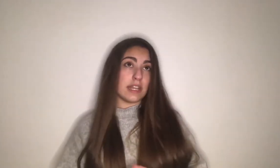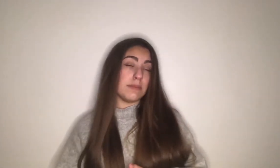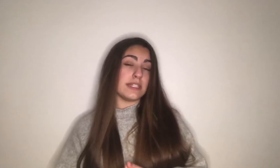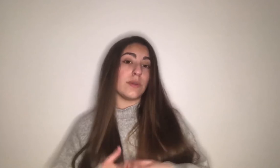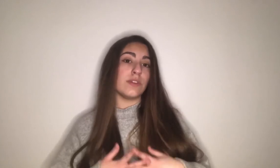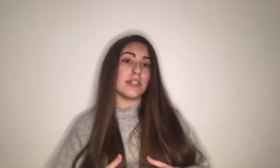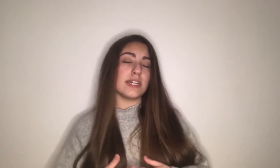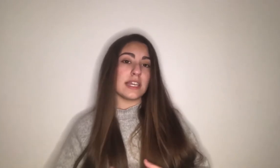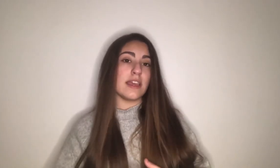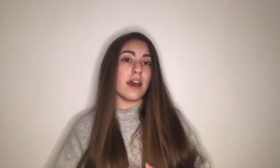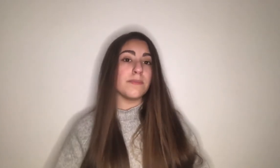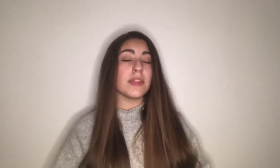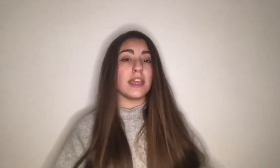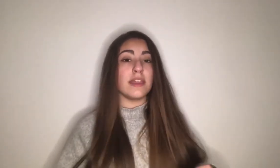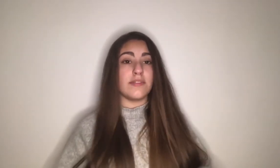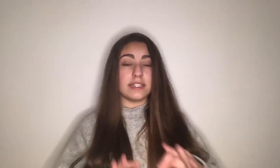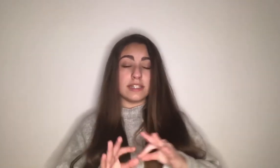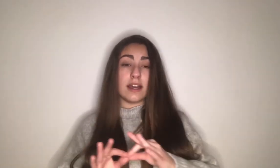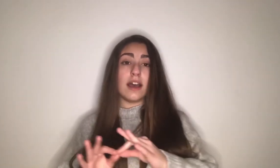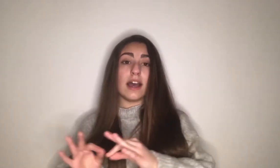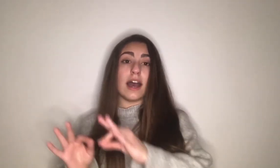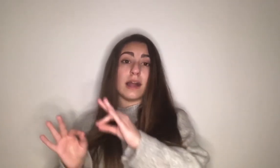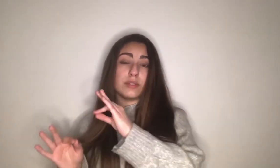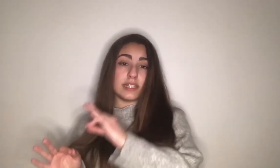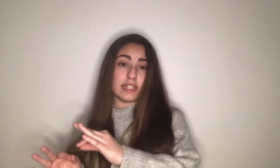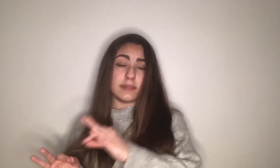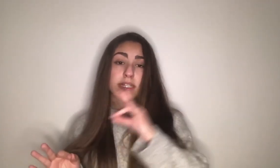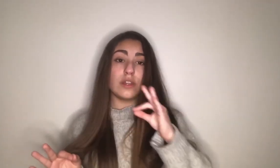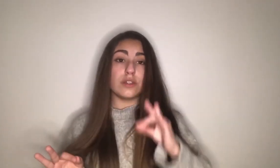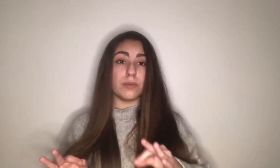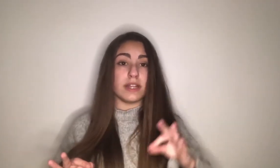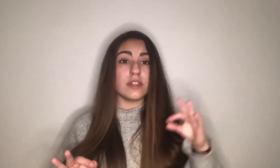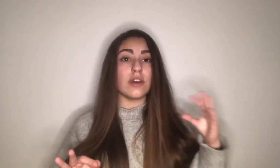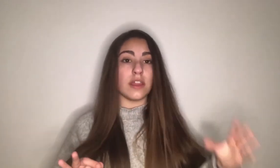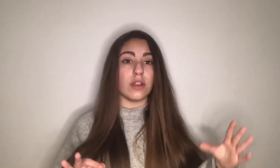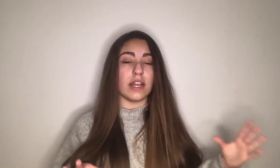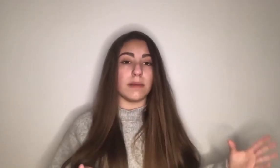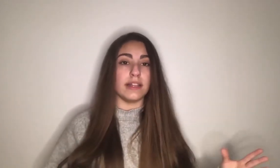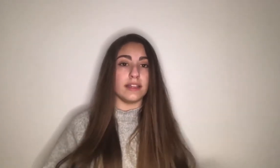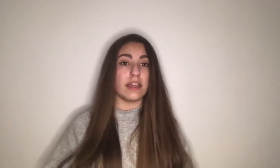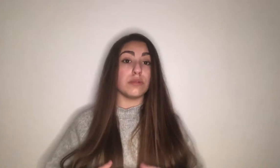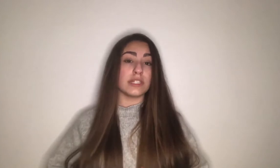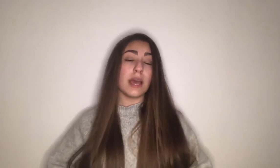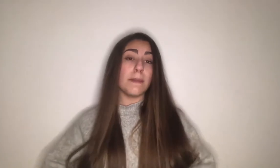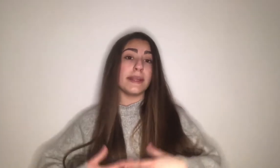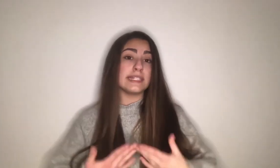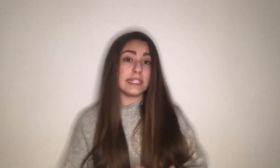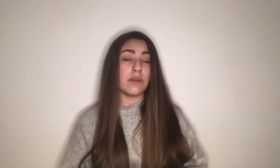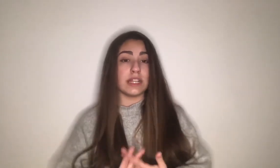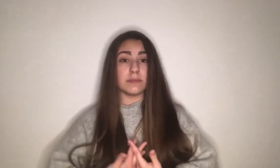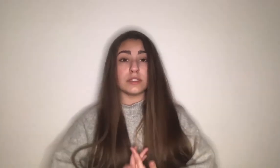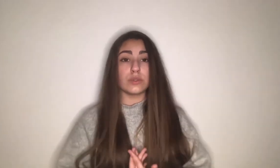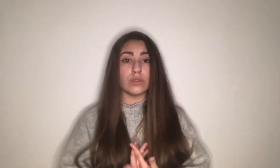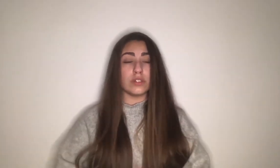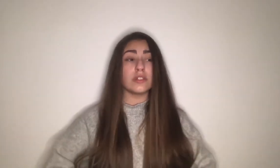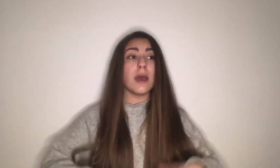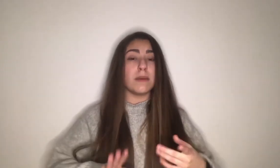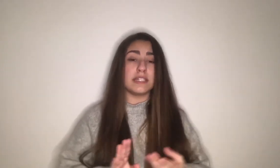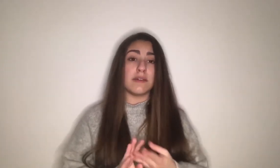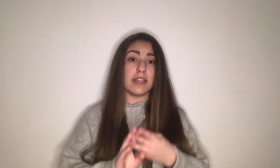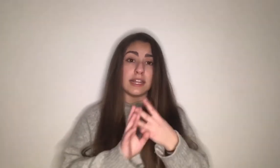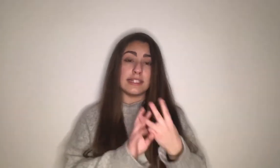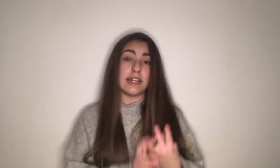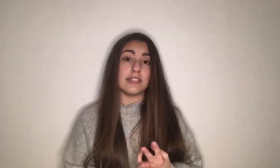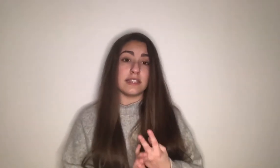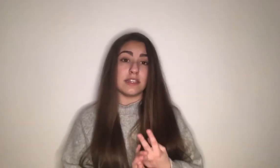diferents teràpies psicològiques que hi ha i diferenciar el procés d'acceptació, de superació i de dol de la malaltia. Llavors, per extreure les meves conclusions, vaig